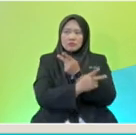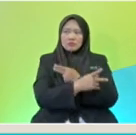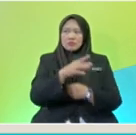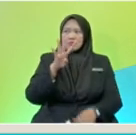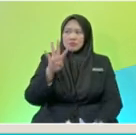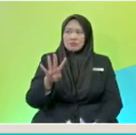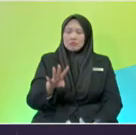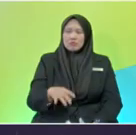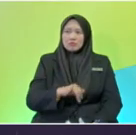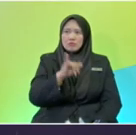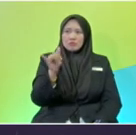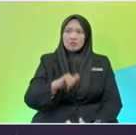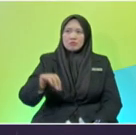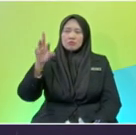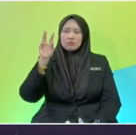360